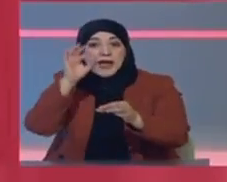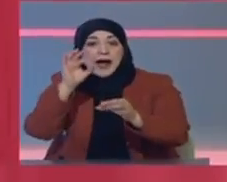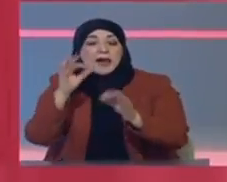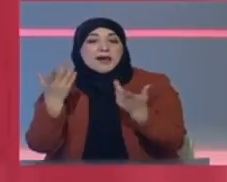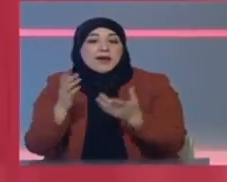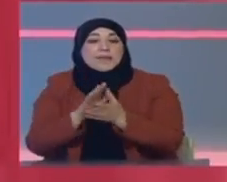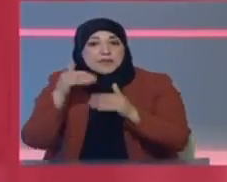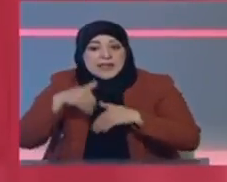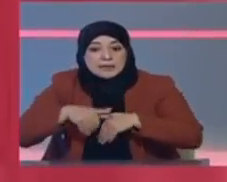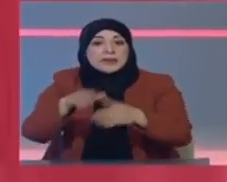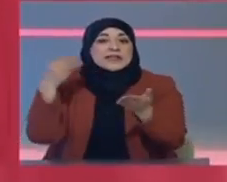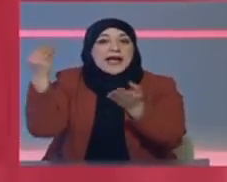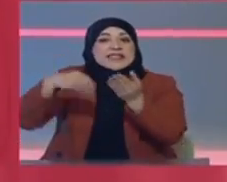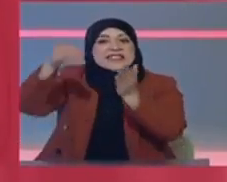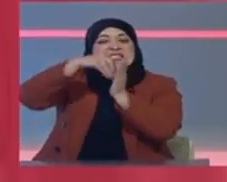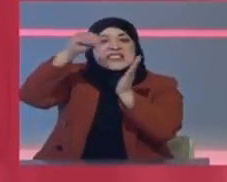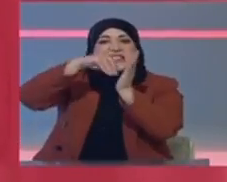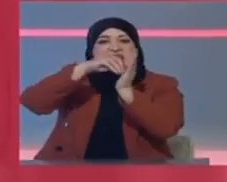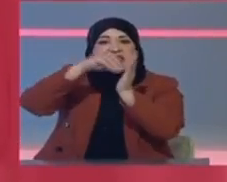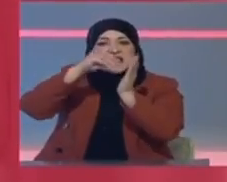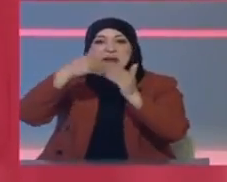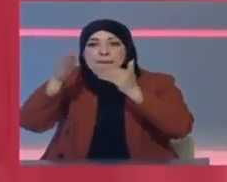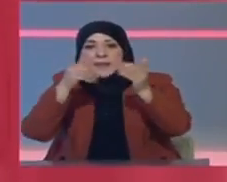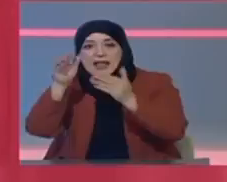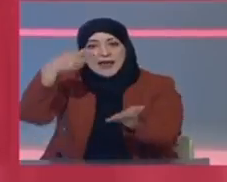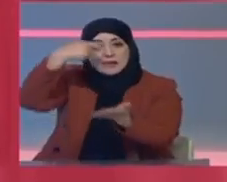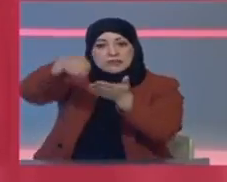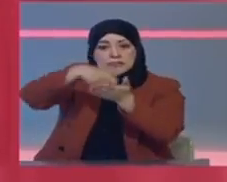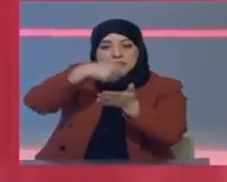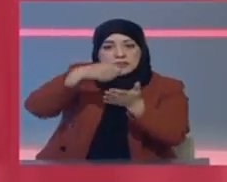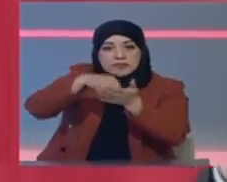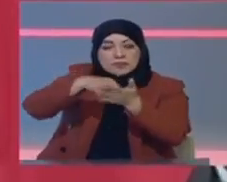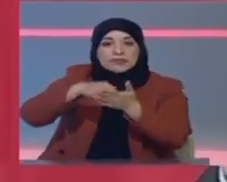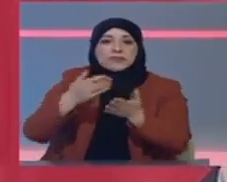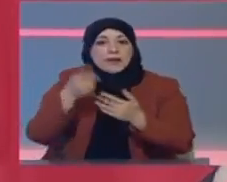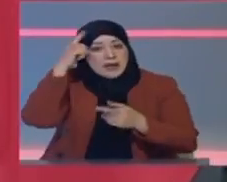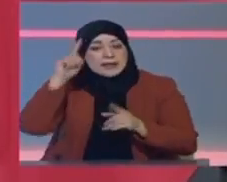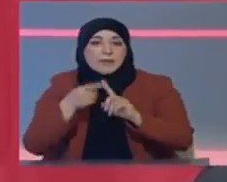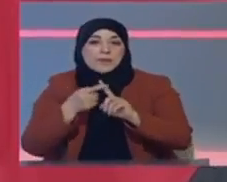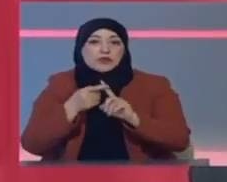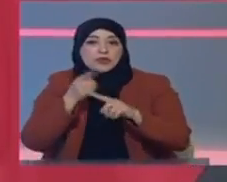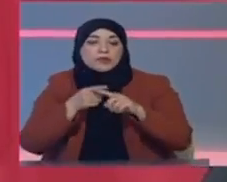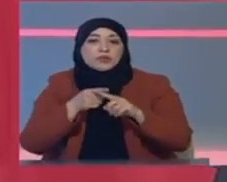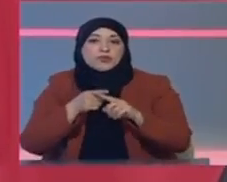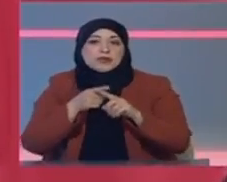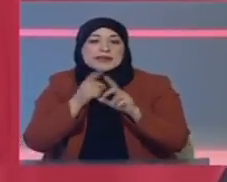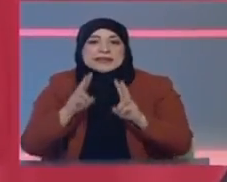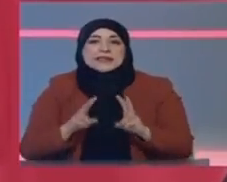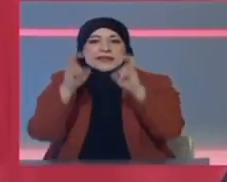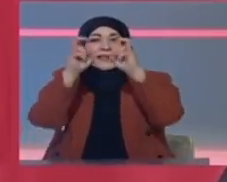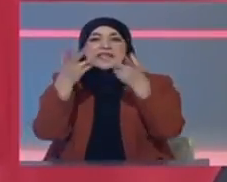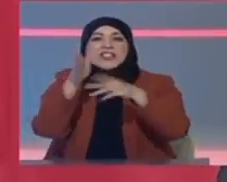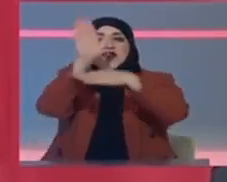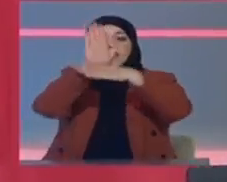استمرار تزويد السوق مثلا مع اه رفع من امكانياتنا في ال الحمايه